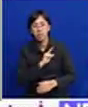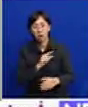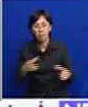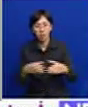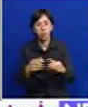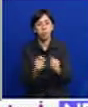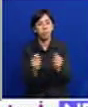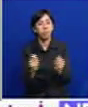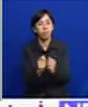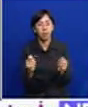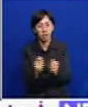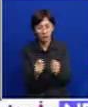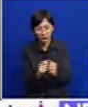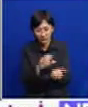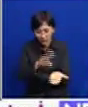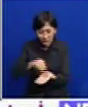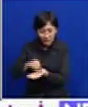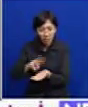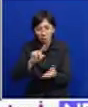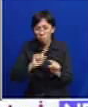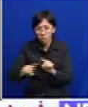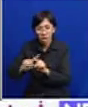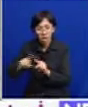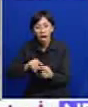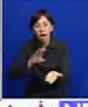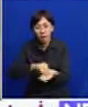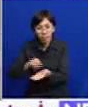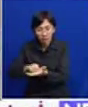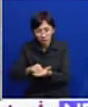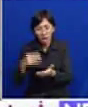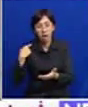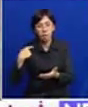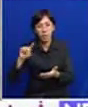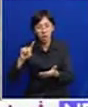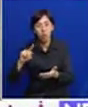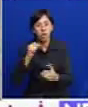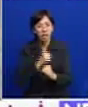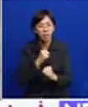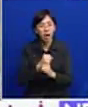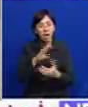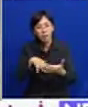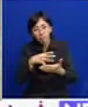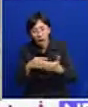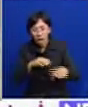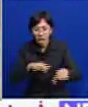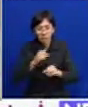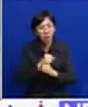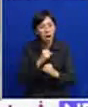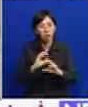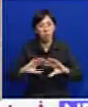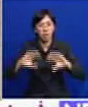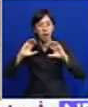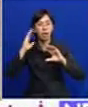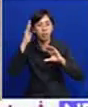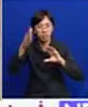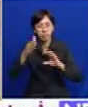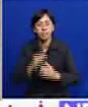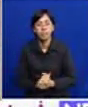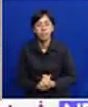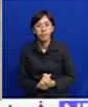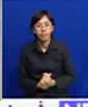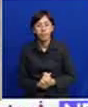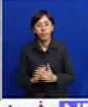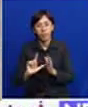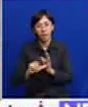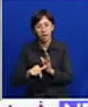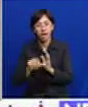อนุกรรมการขึ้นรวบรวมข้อมูลดังกล่าวเพื่อประโยชน์ต่อการนำไปใช้งานของฝ่ายบริหารนายอนุสิทธิ์คุณากรเ